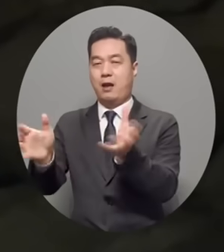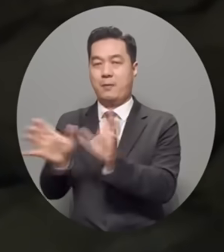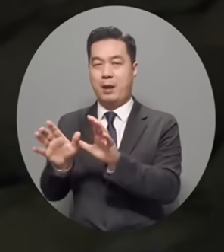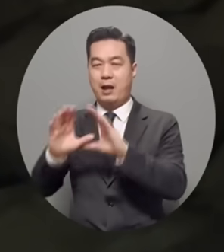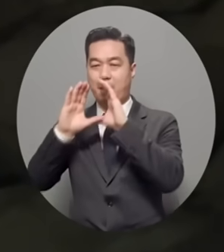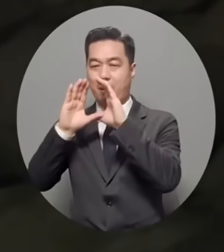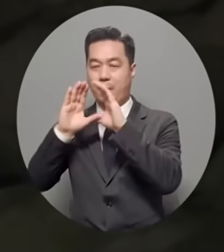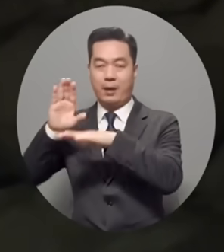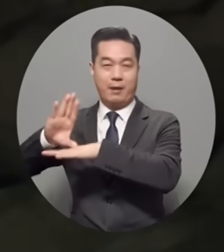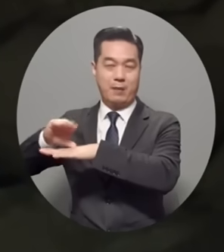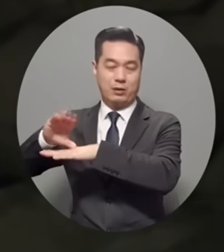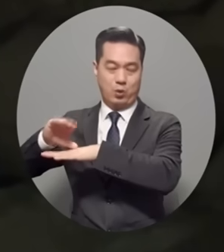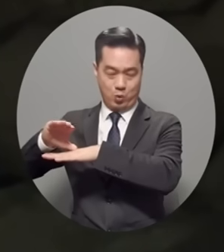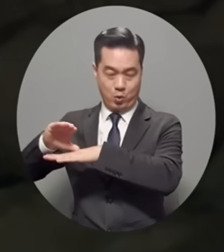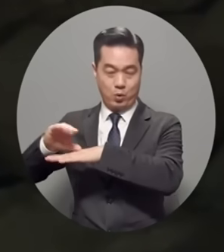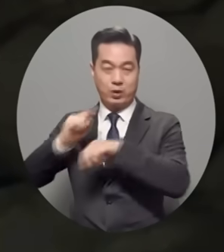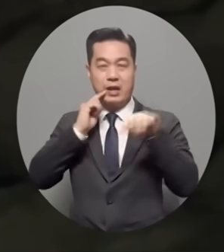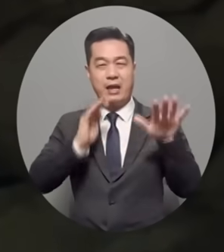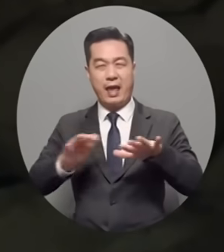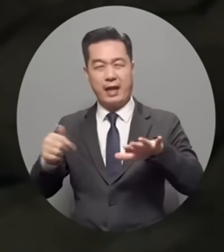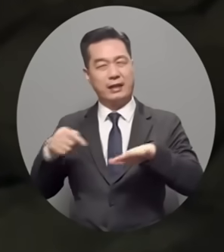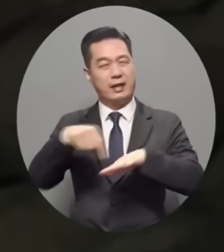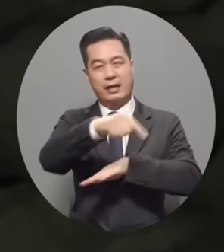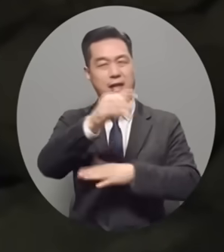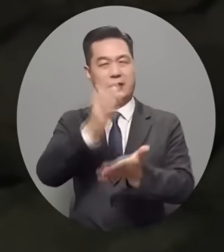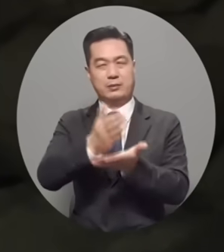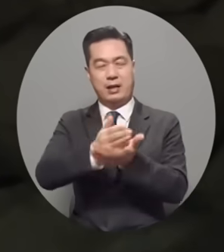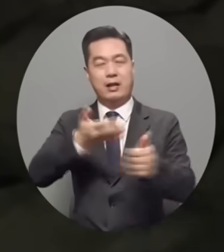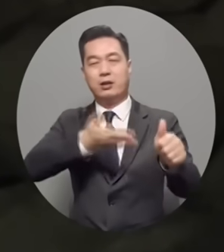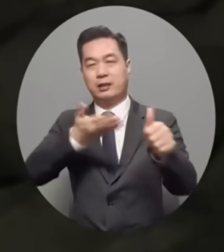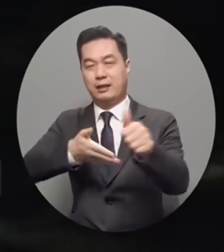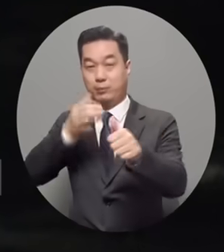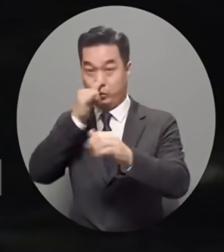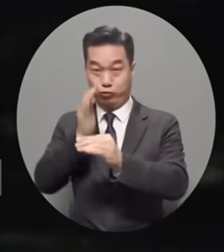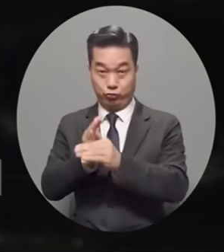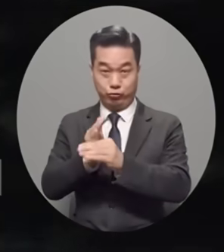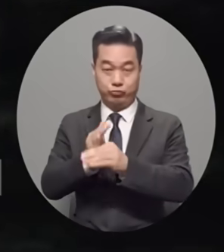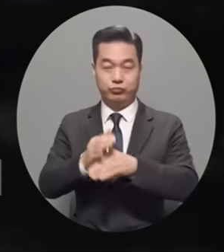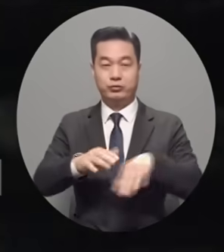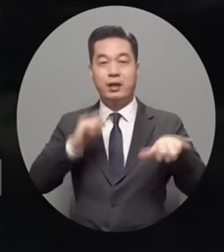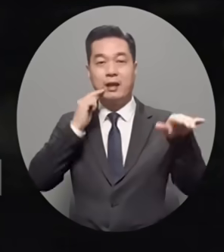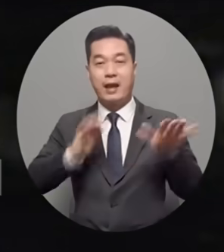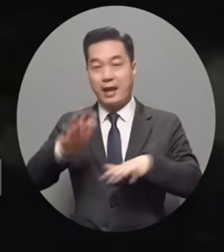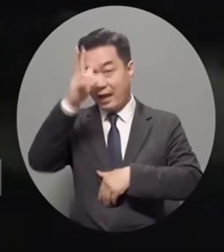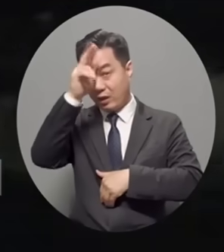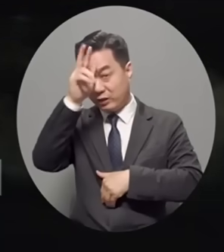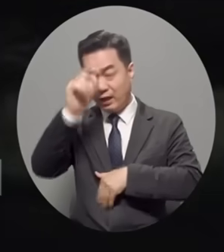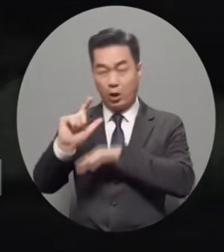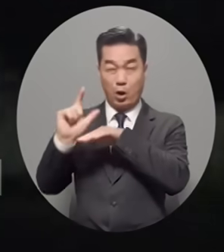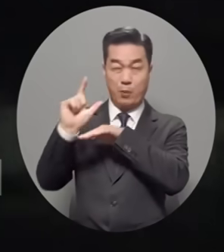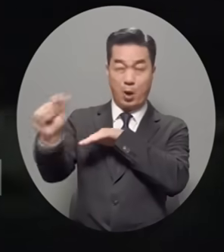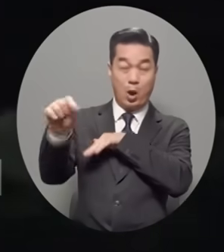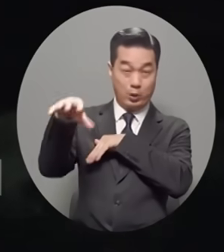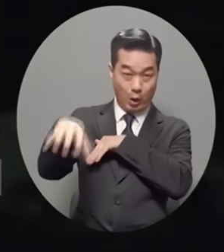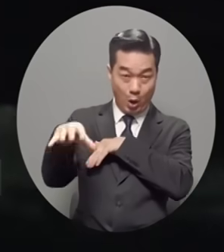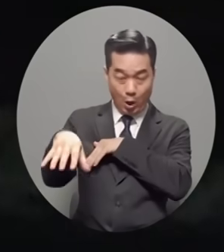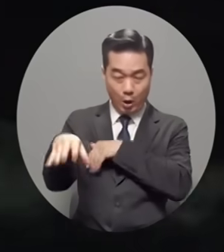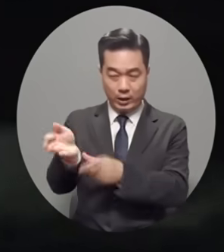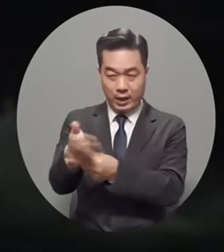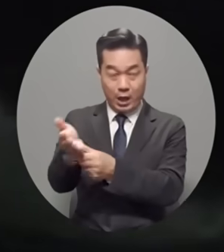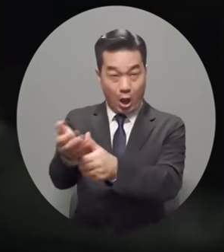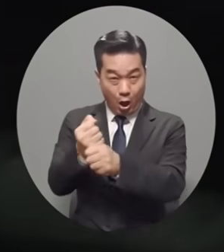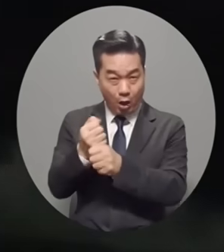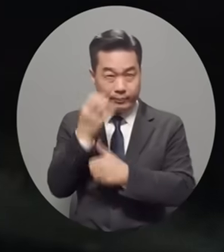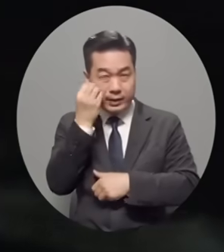알리고 해안가 접근 자제를 당부하고 있습니다. 해양경찰도 먼거리 조업 어선들의 이상 유무를 살피고